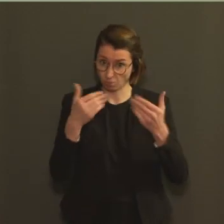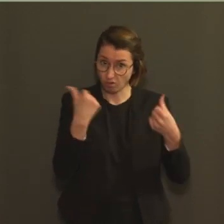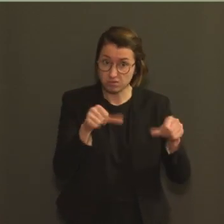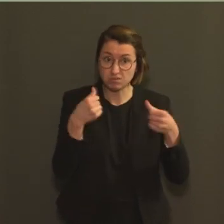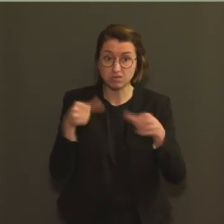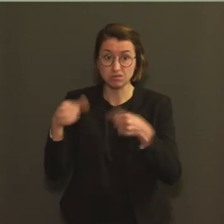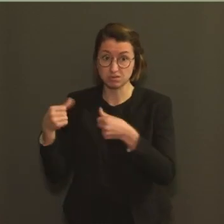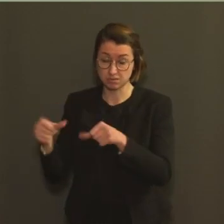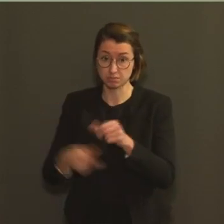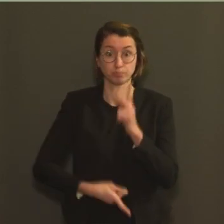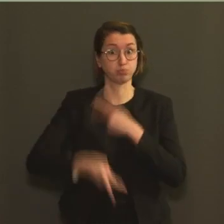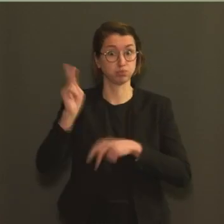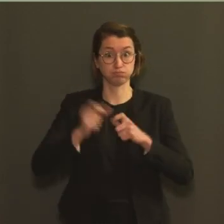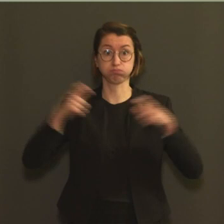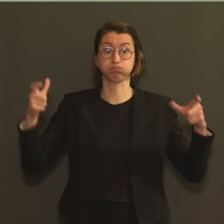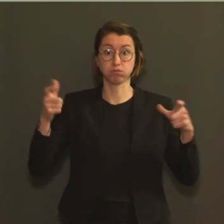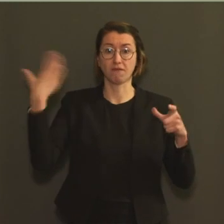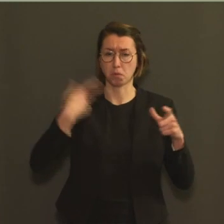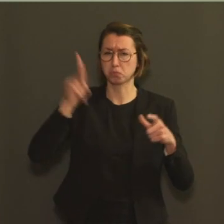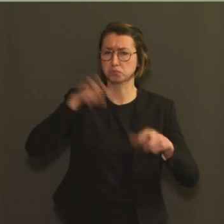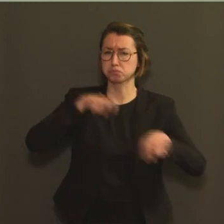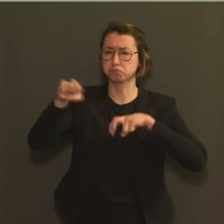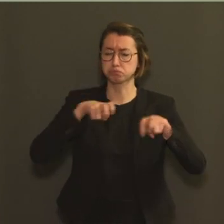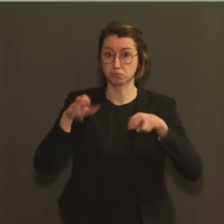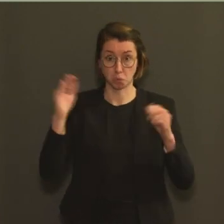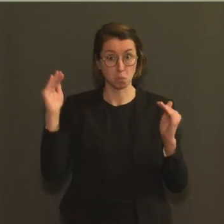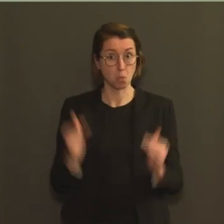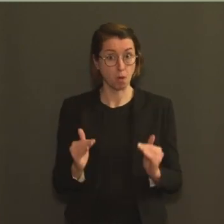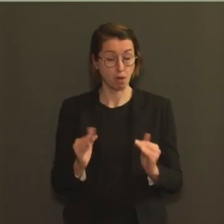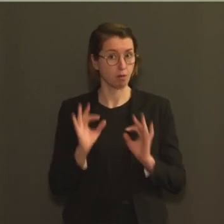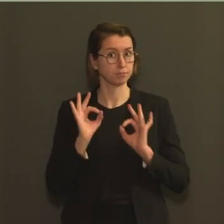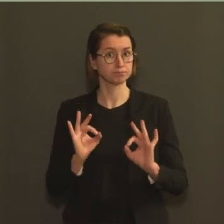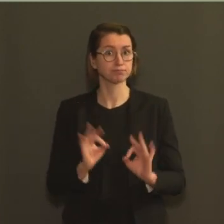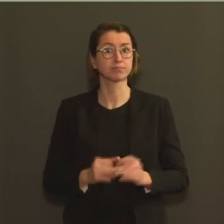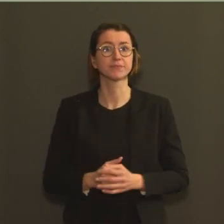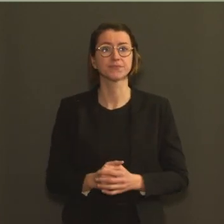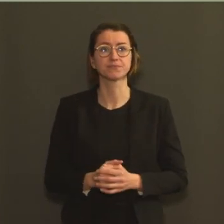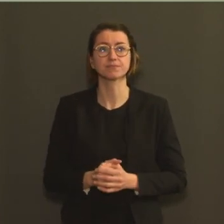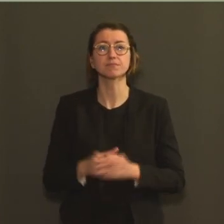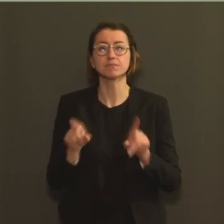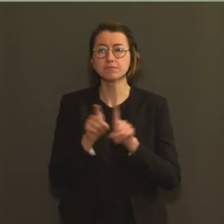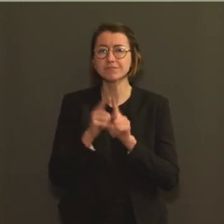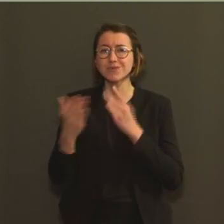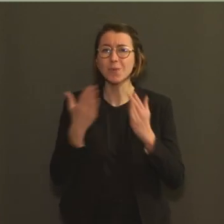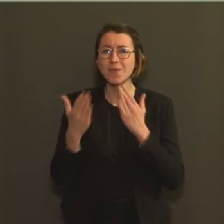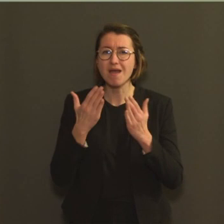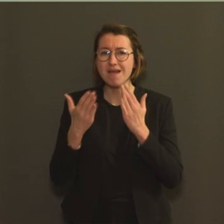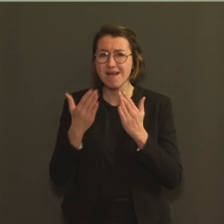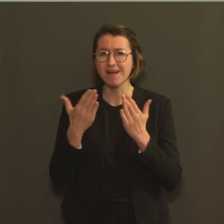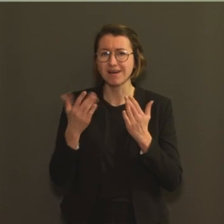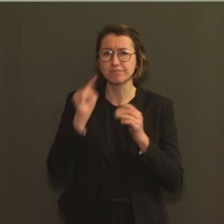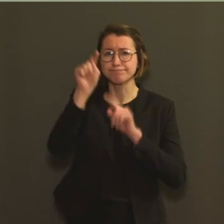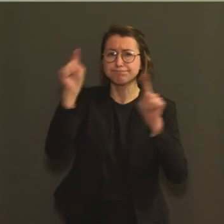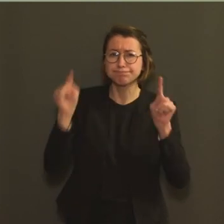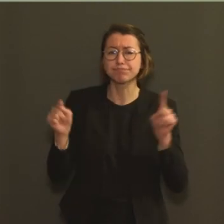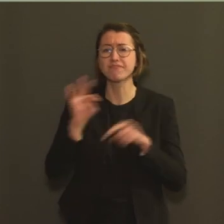années. Ceci nous place par rapport aux pays voisins comme étant plus restés à la maison qu'aux Pays-Bas et en France,